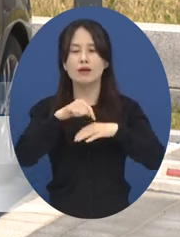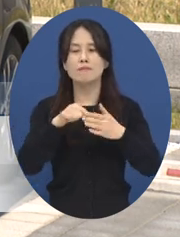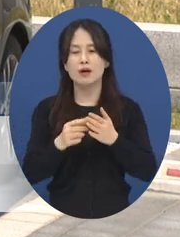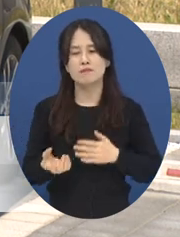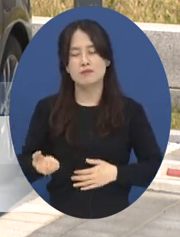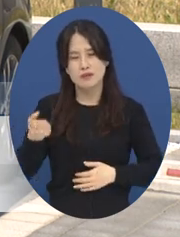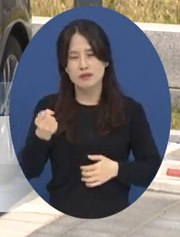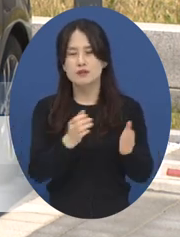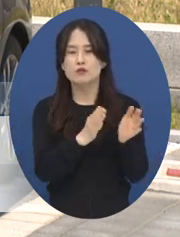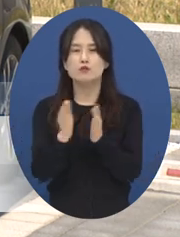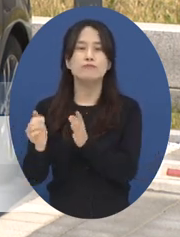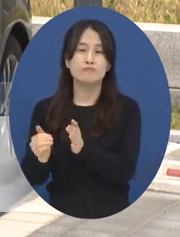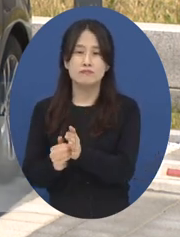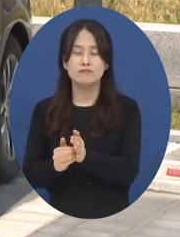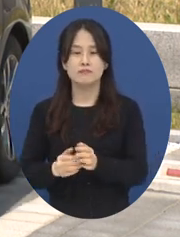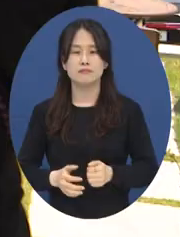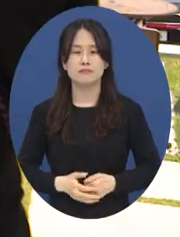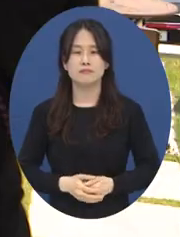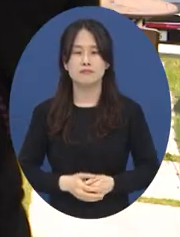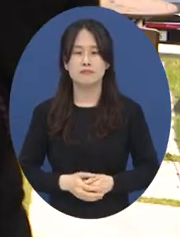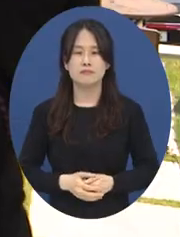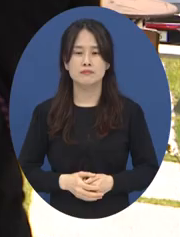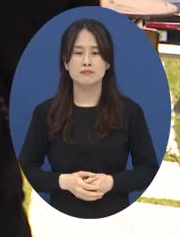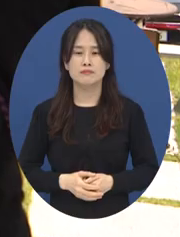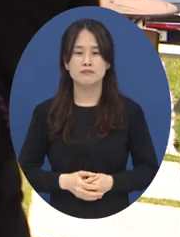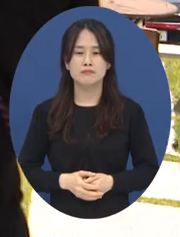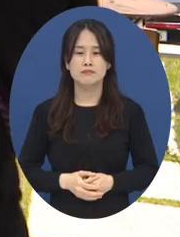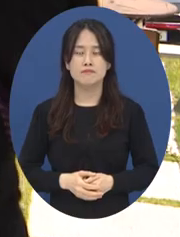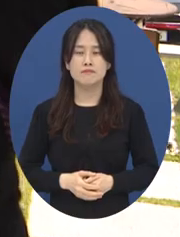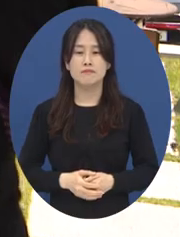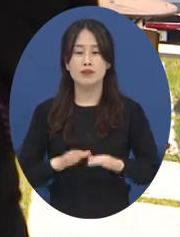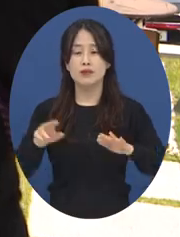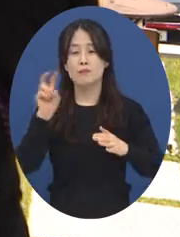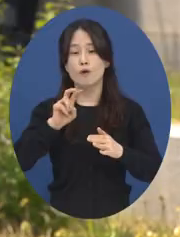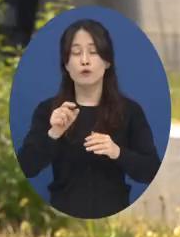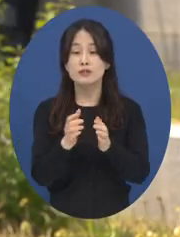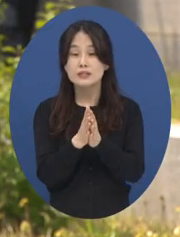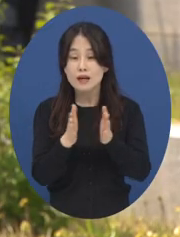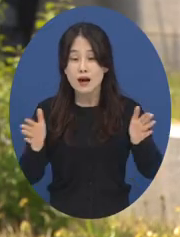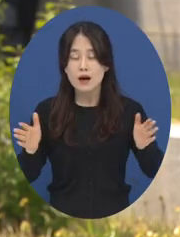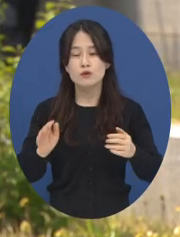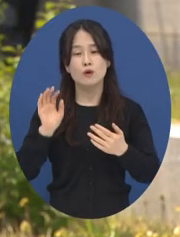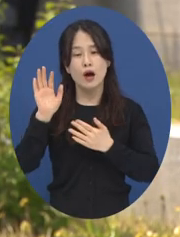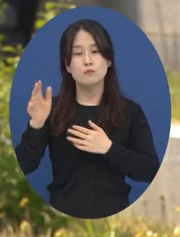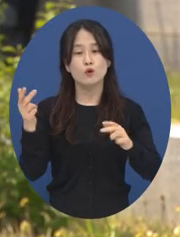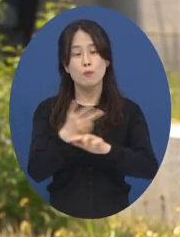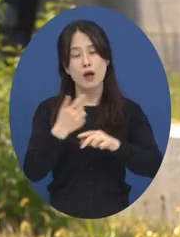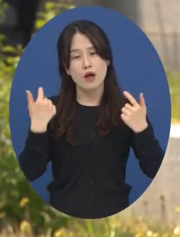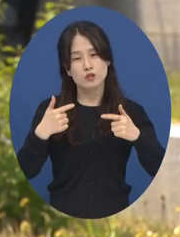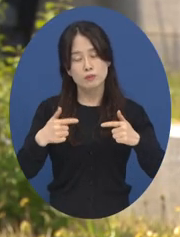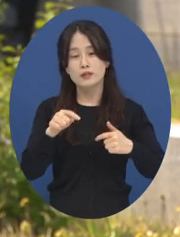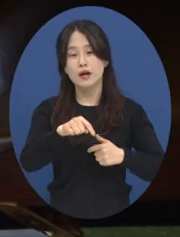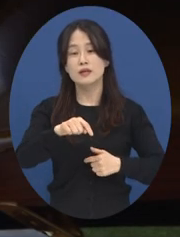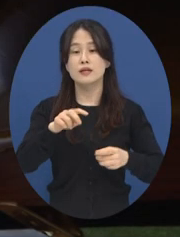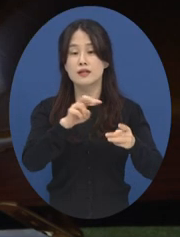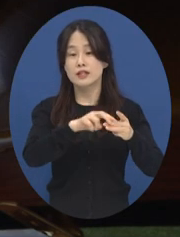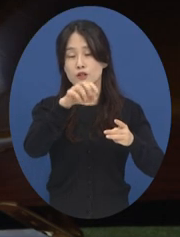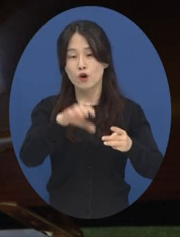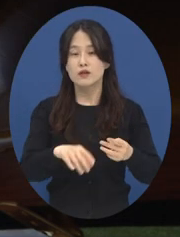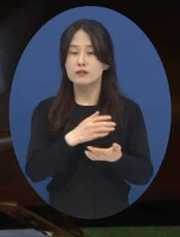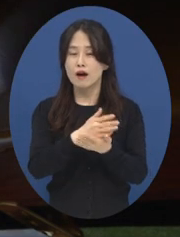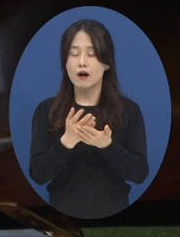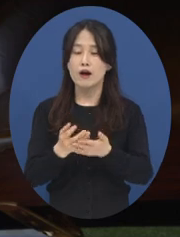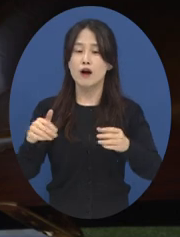그런 간절한 마음에서 좀 준비를 했습니다. 경기도는 이번 공연을 시작으로 앞으로 주마다 생활치료센터에서